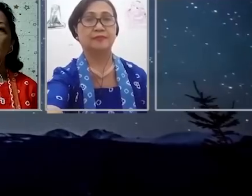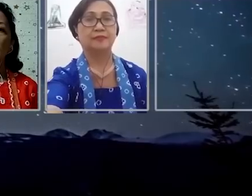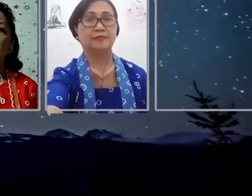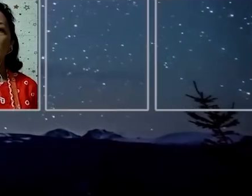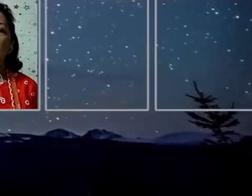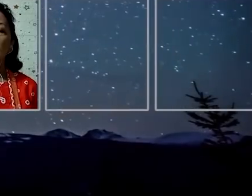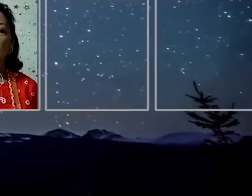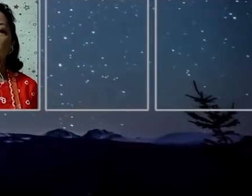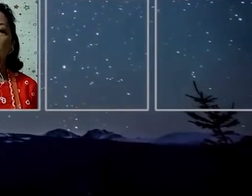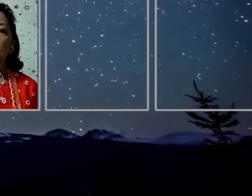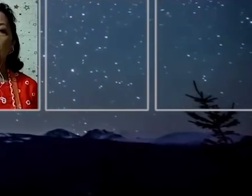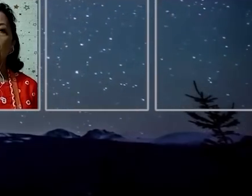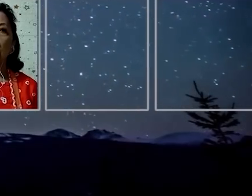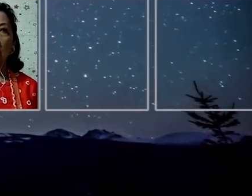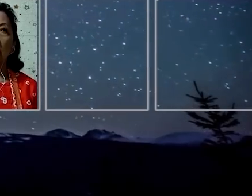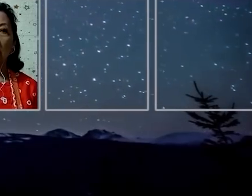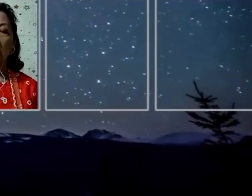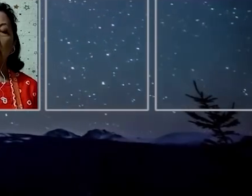menyia-nyiakan